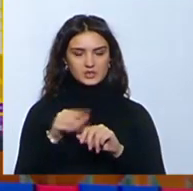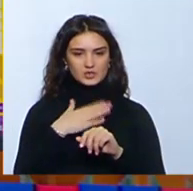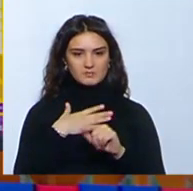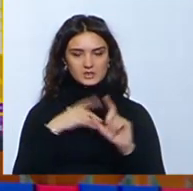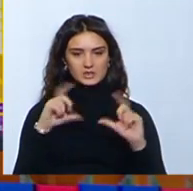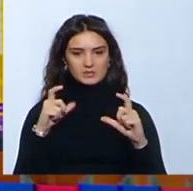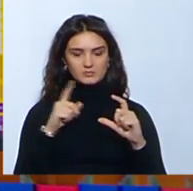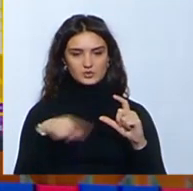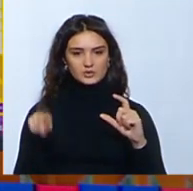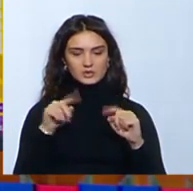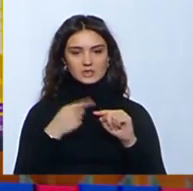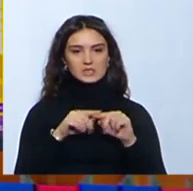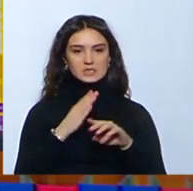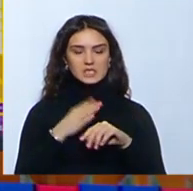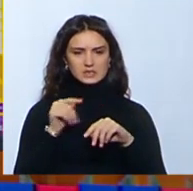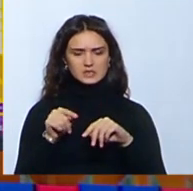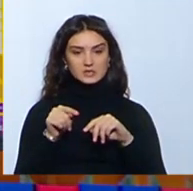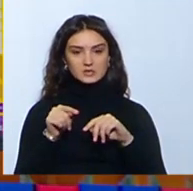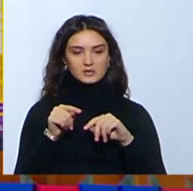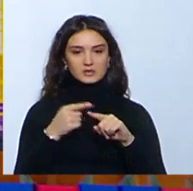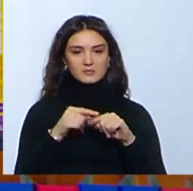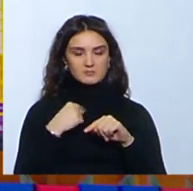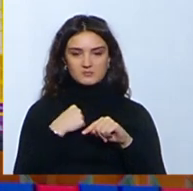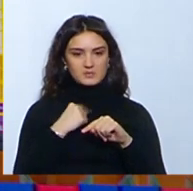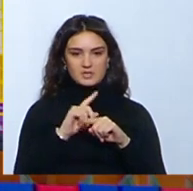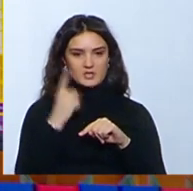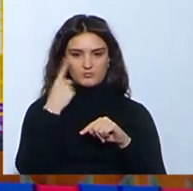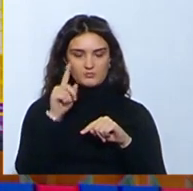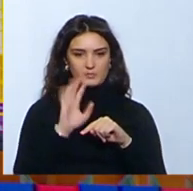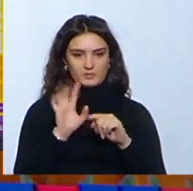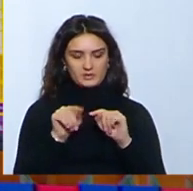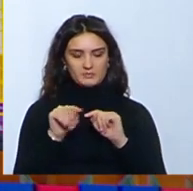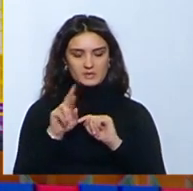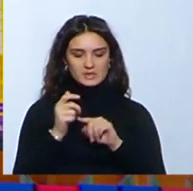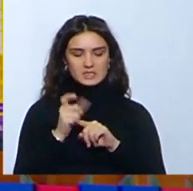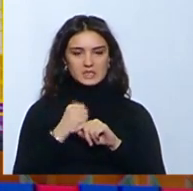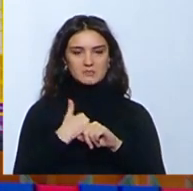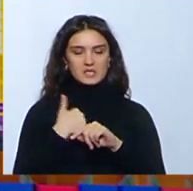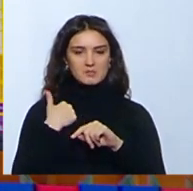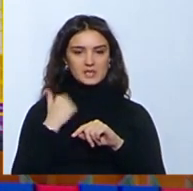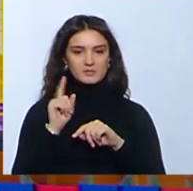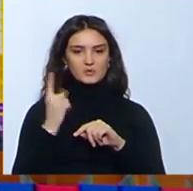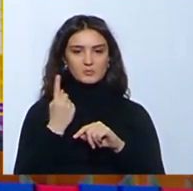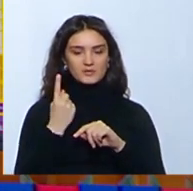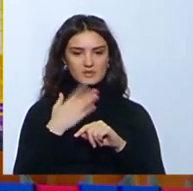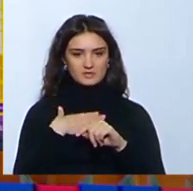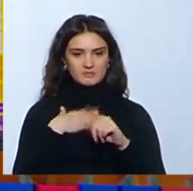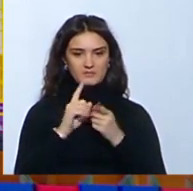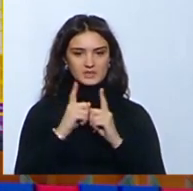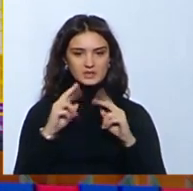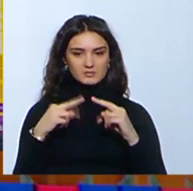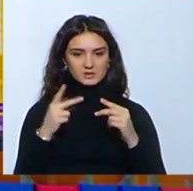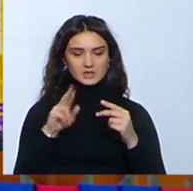თებში. ეს არის სისტემა, რომელიც მე არ შემიქმნია, თუმცა ძალიან მეამაყება, რომ პირველად მე ვთარგმნე